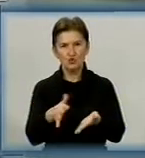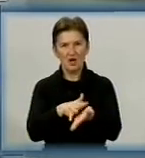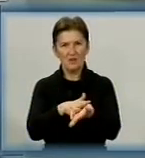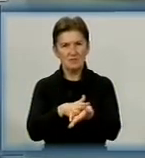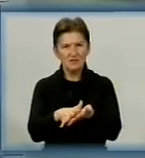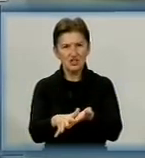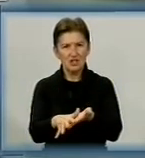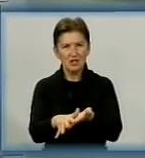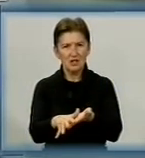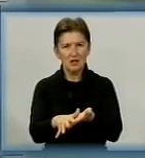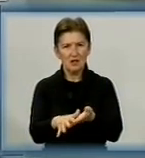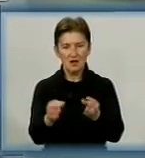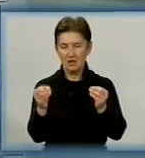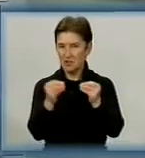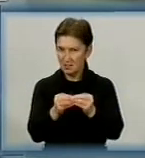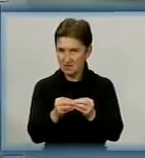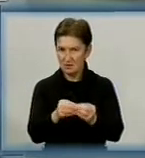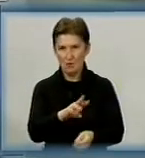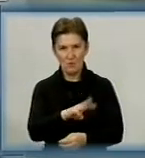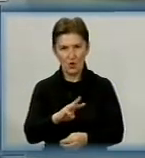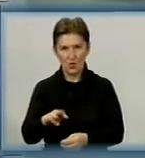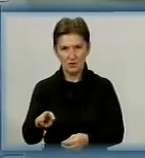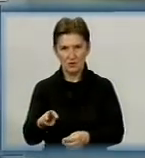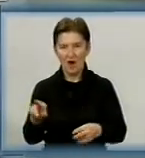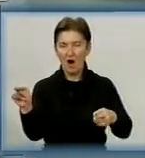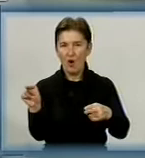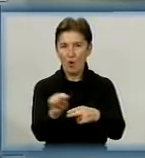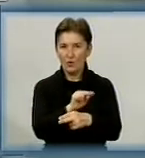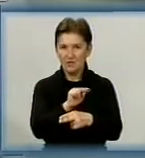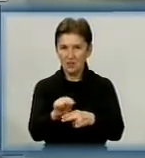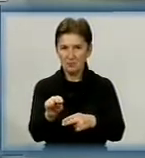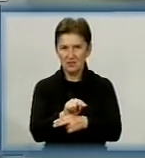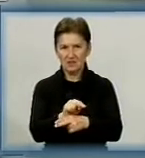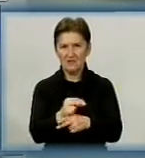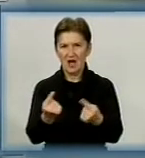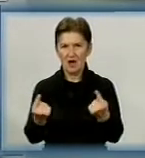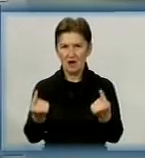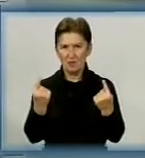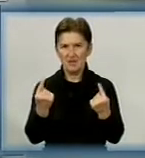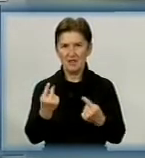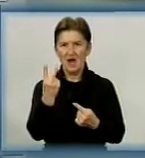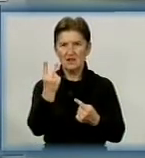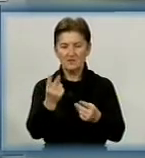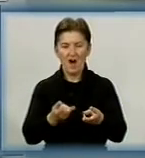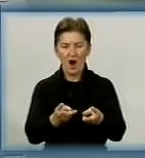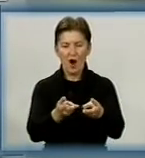кампанію тільки порядка 10 мільйонів. Ми відремонтували, капітально відремонтували 2 котла на